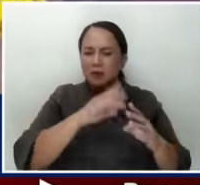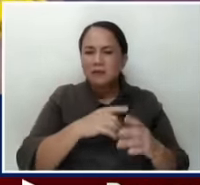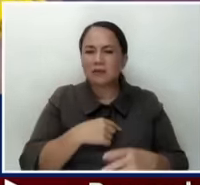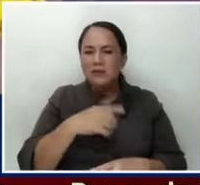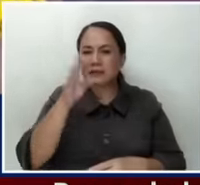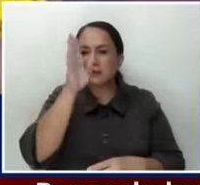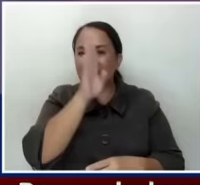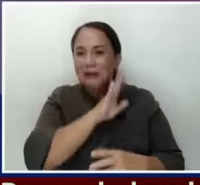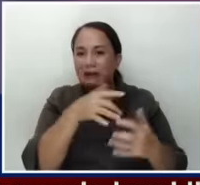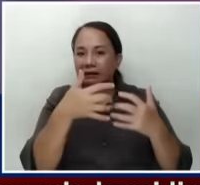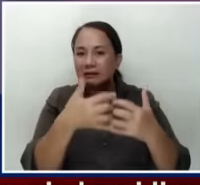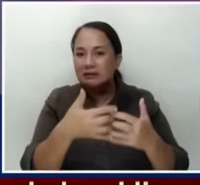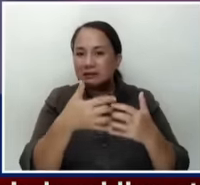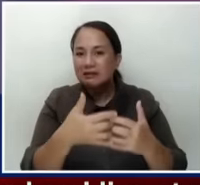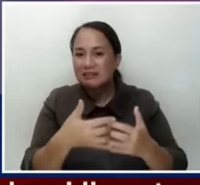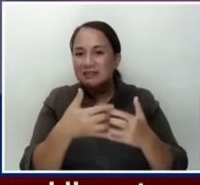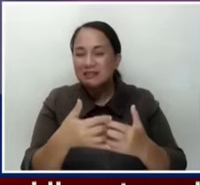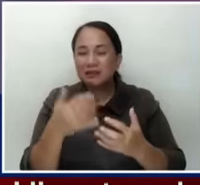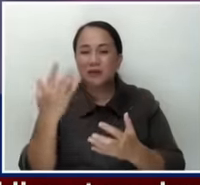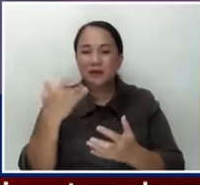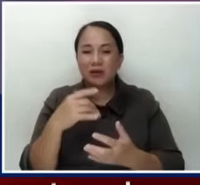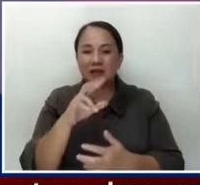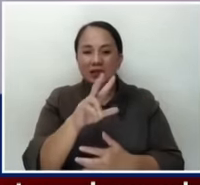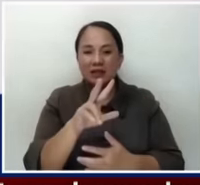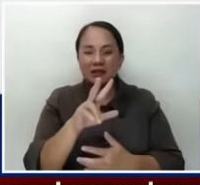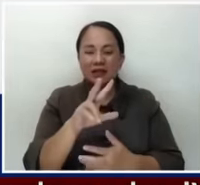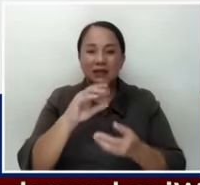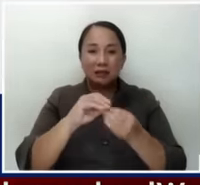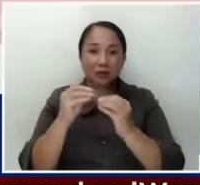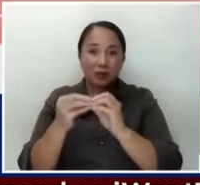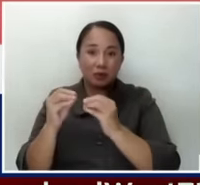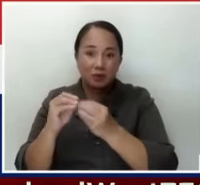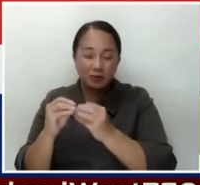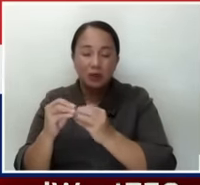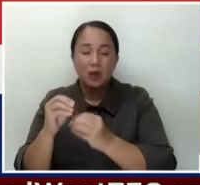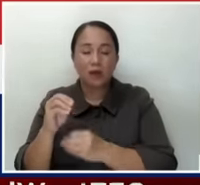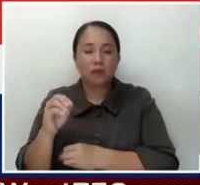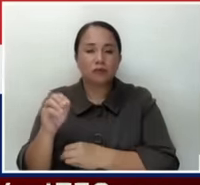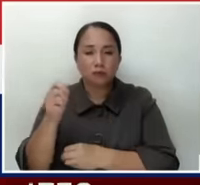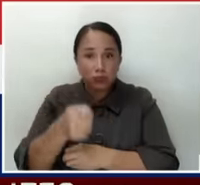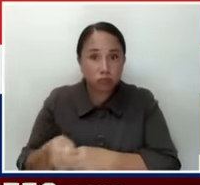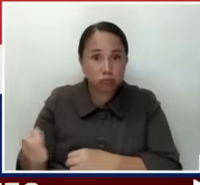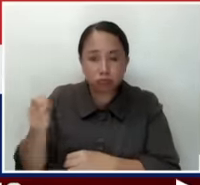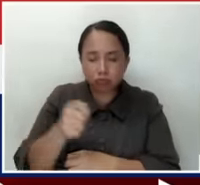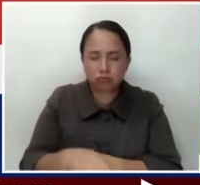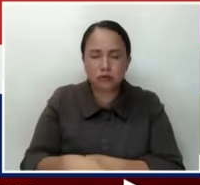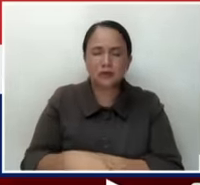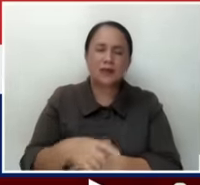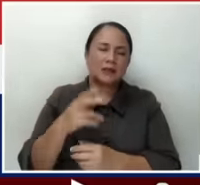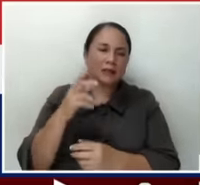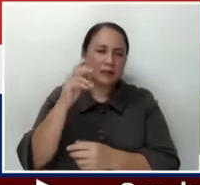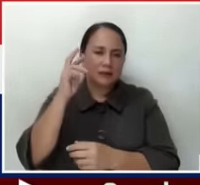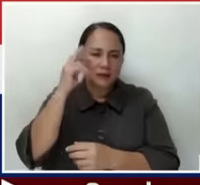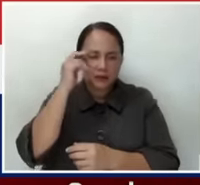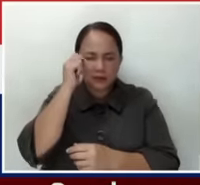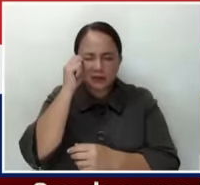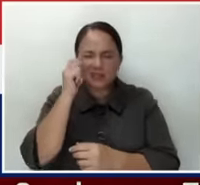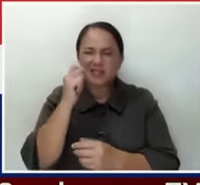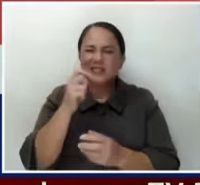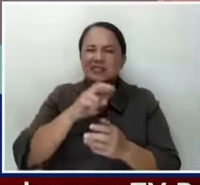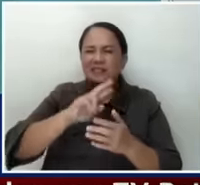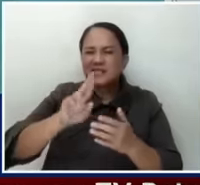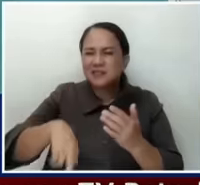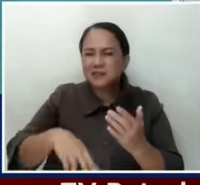kanilang makinang pambola para sa 3-digit lotto draw. Ani Tulfo, nagdudulot ito ng kawalan ng tiwala sa